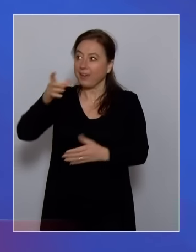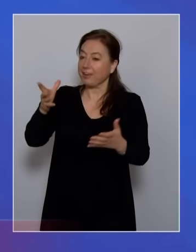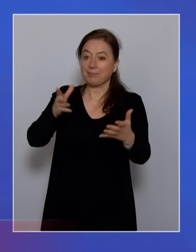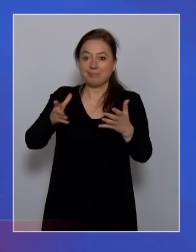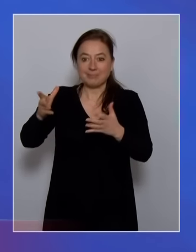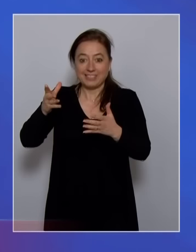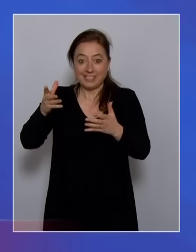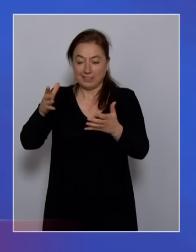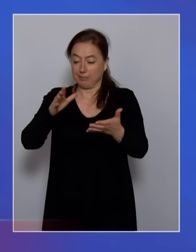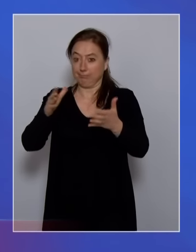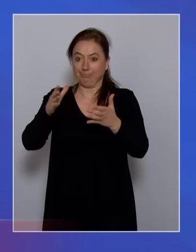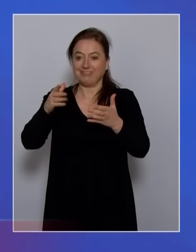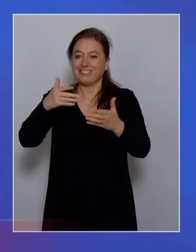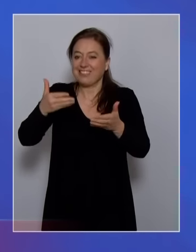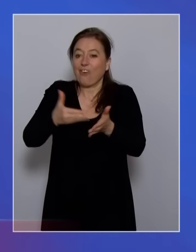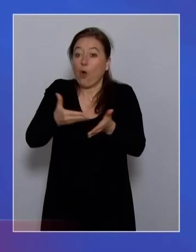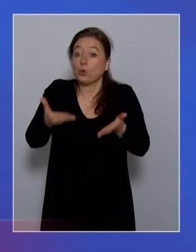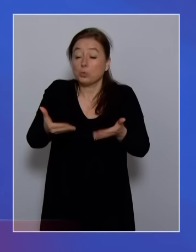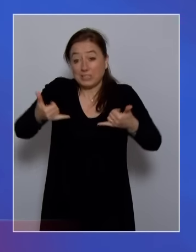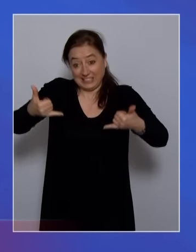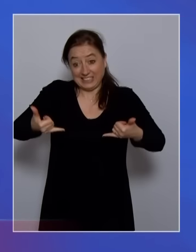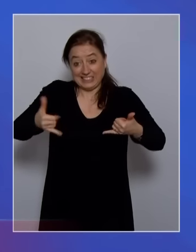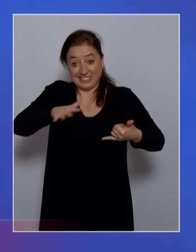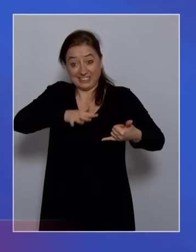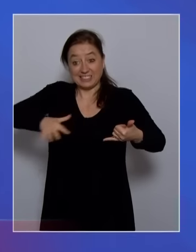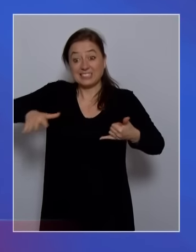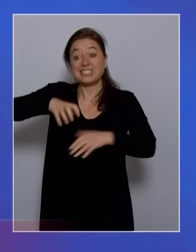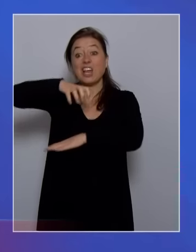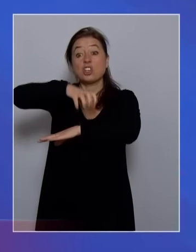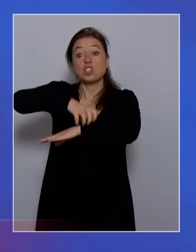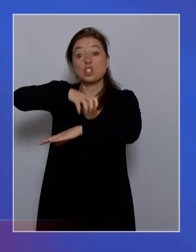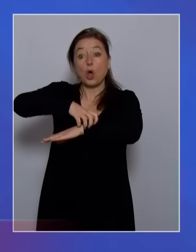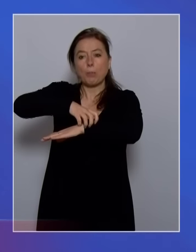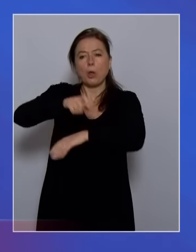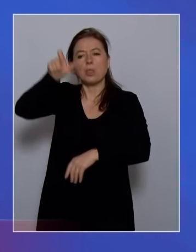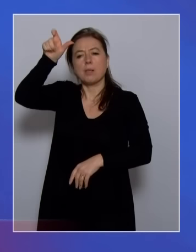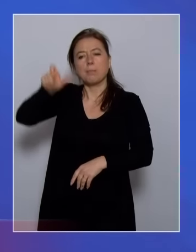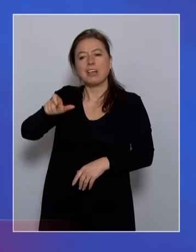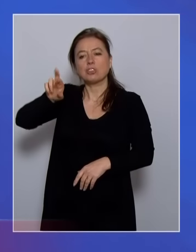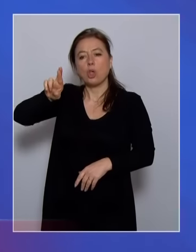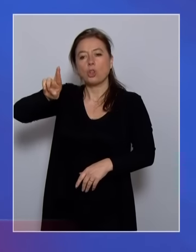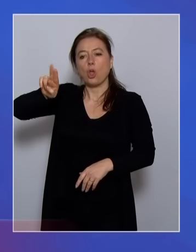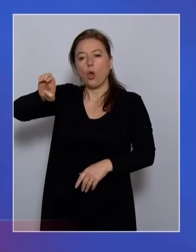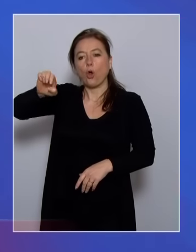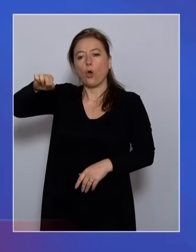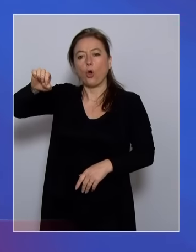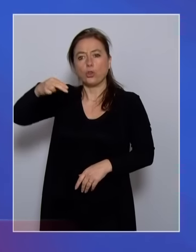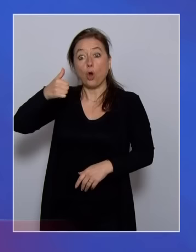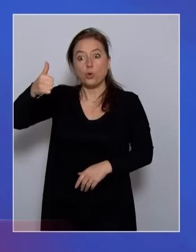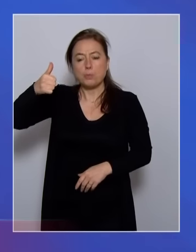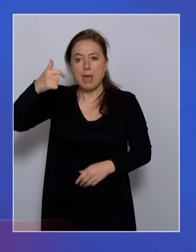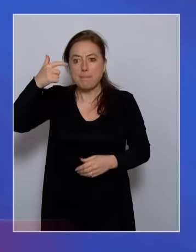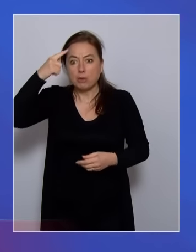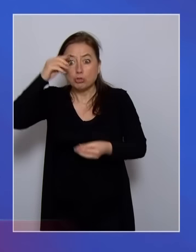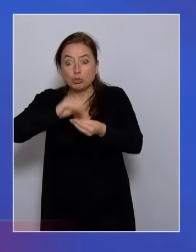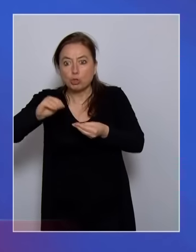ça que ça ne se termine pas ici même à la Sorbonne Ernest Renan se demandait ce qu'était une nation et l'heure est venue pour l'Europe